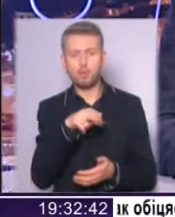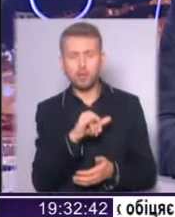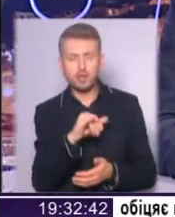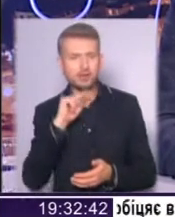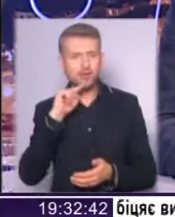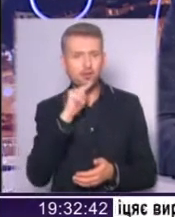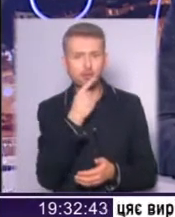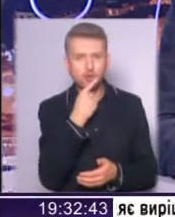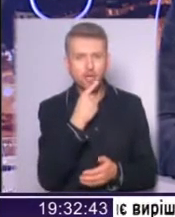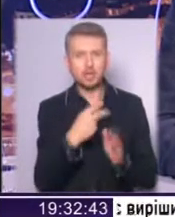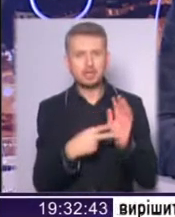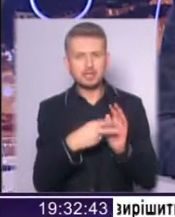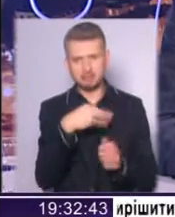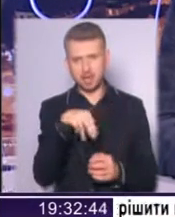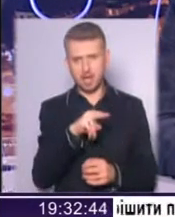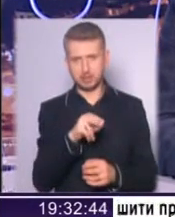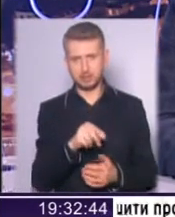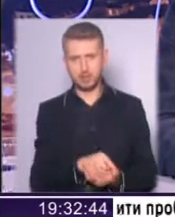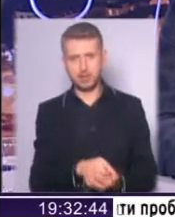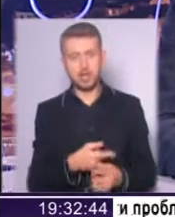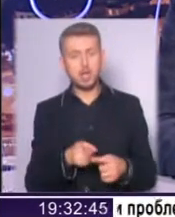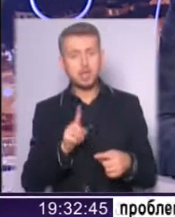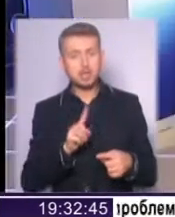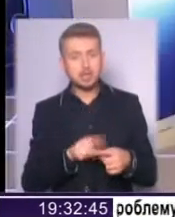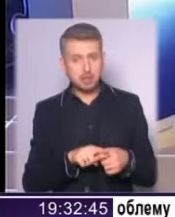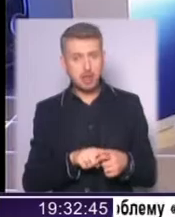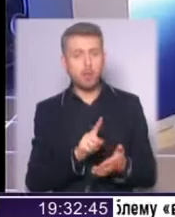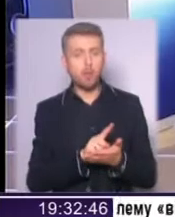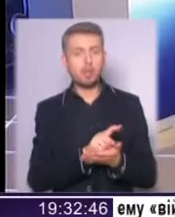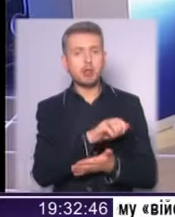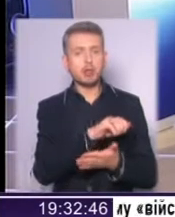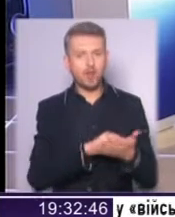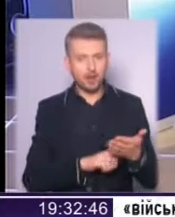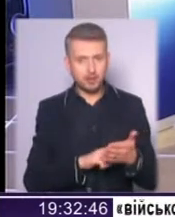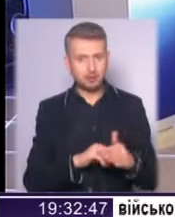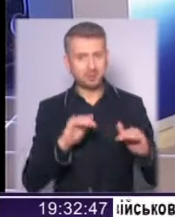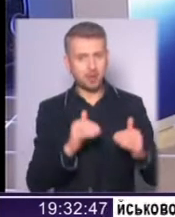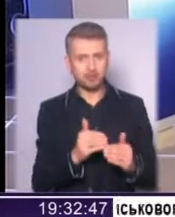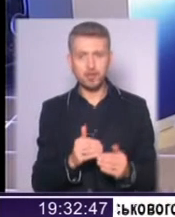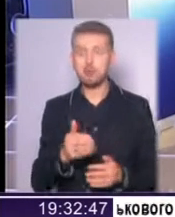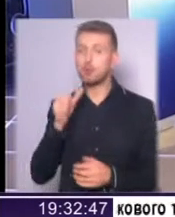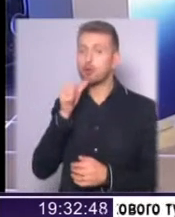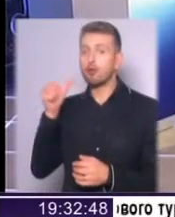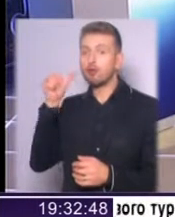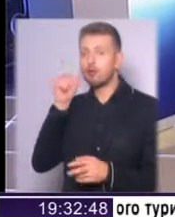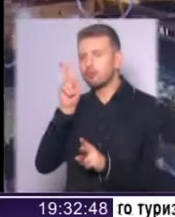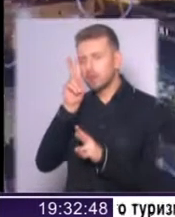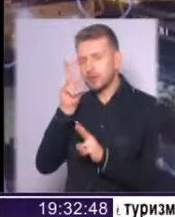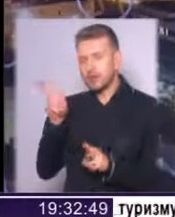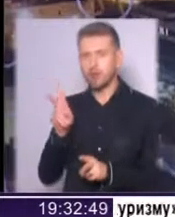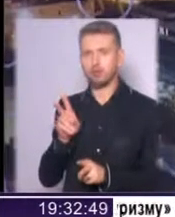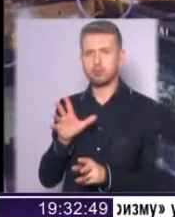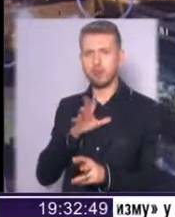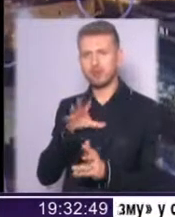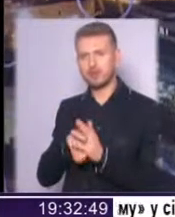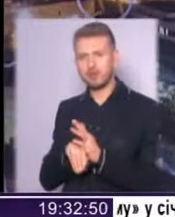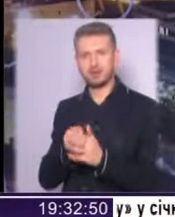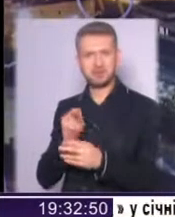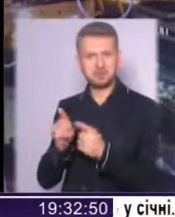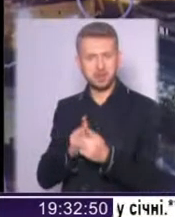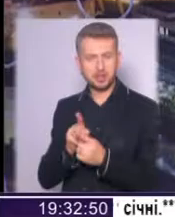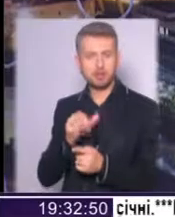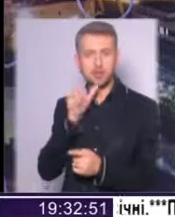3 мільярдів гривень. Тобто це не є такі кошти, з яких варто би людей обдирати і так далі. Яценюк з економіки з